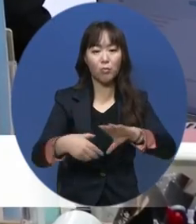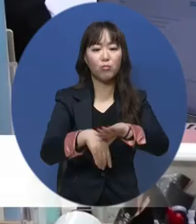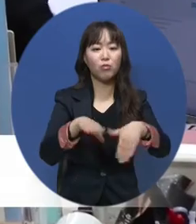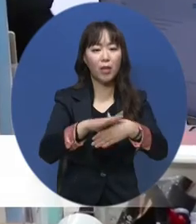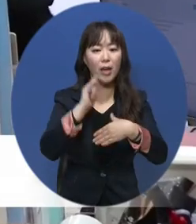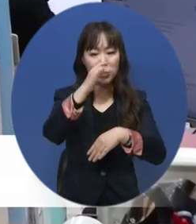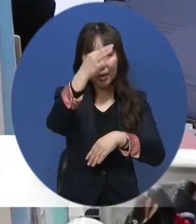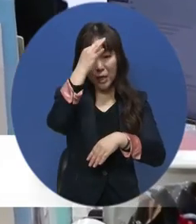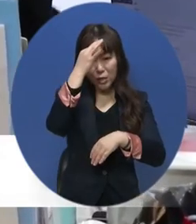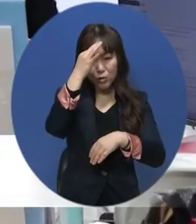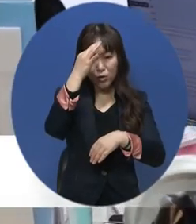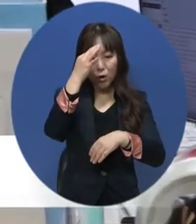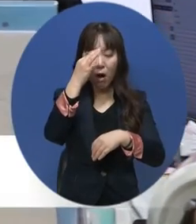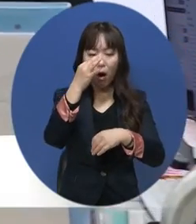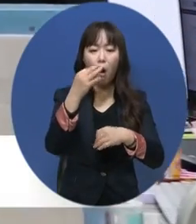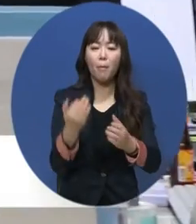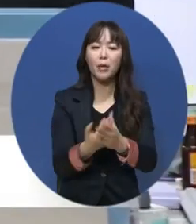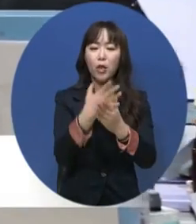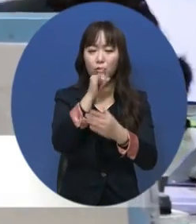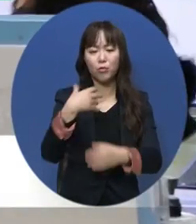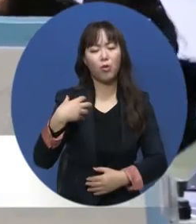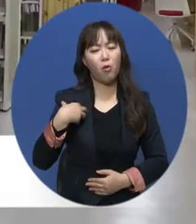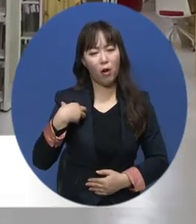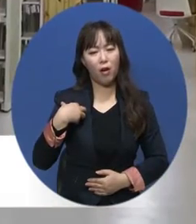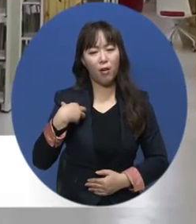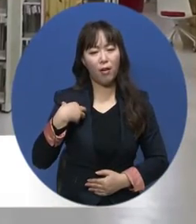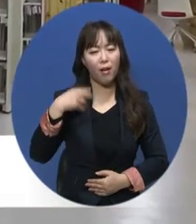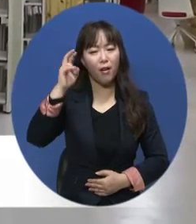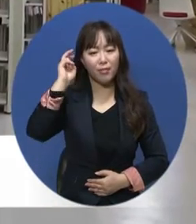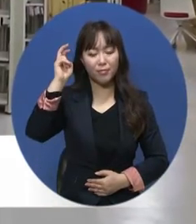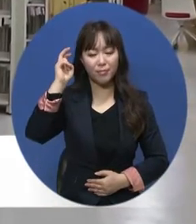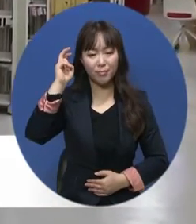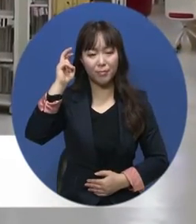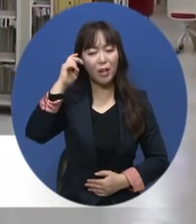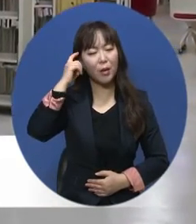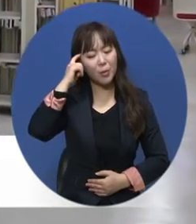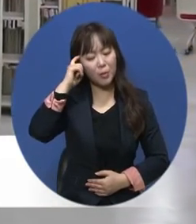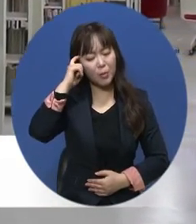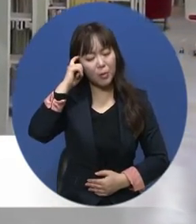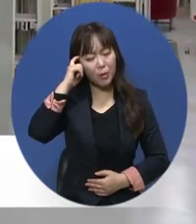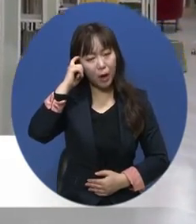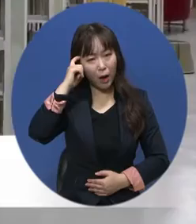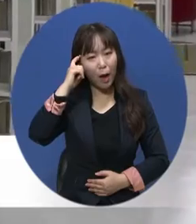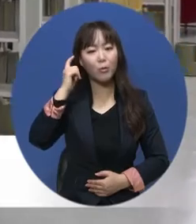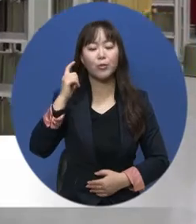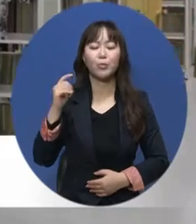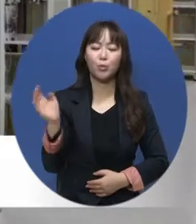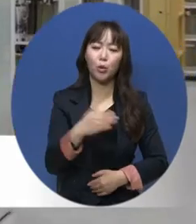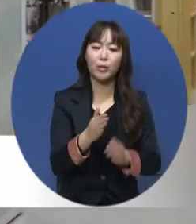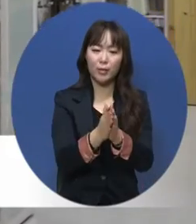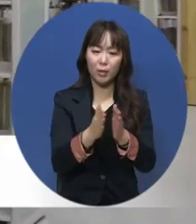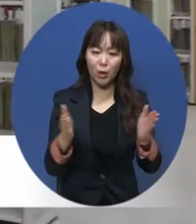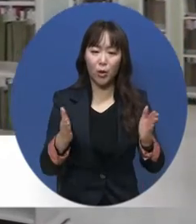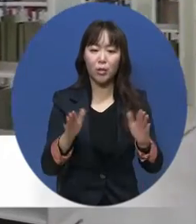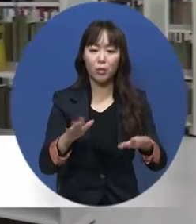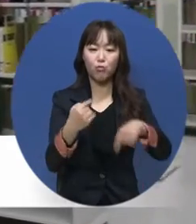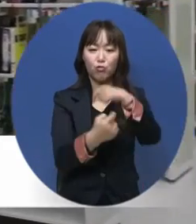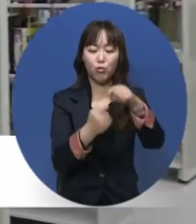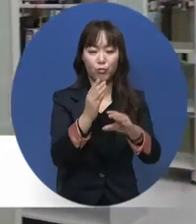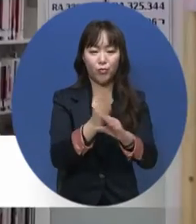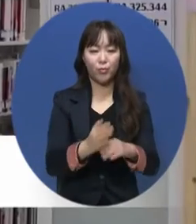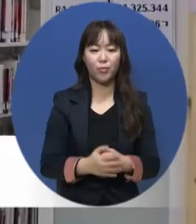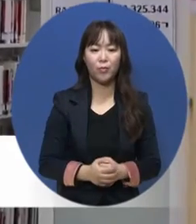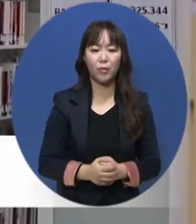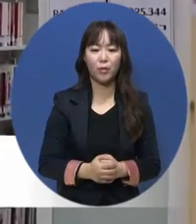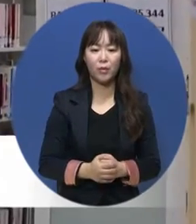문화예술이 이렇게 좀 꽃피울 수 있는 역할을 할 수 있지 않을까 그런 고민에서 출발을 해서 갤러리를 운영하고